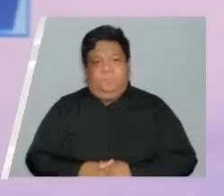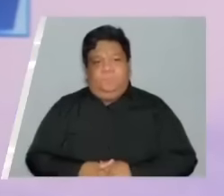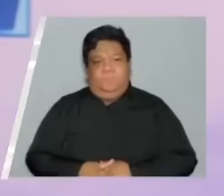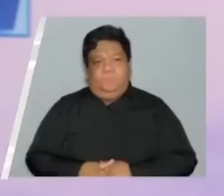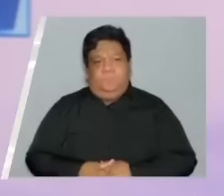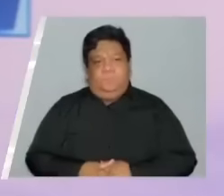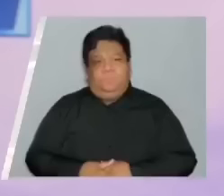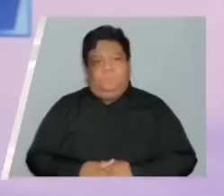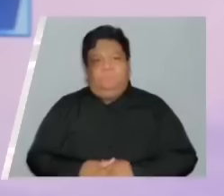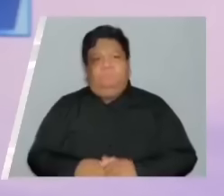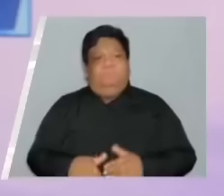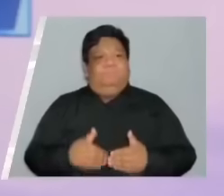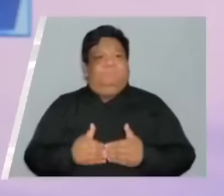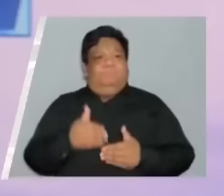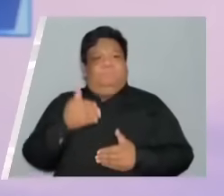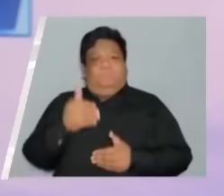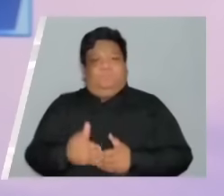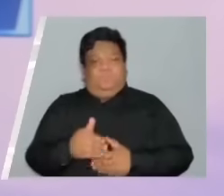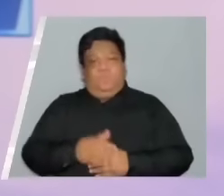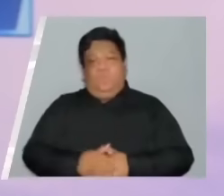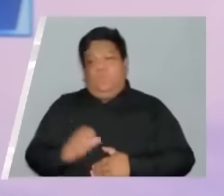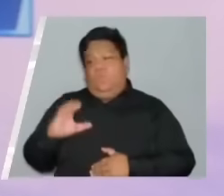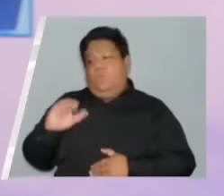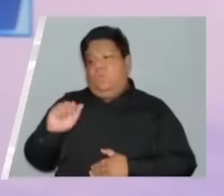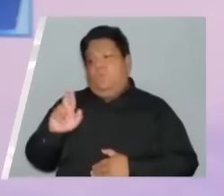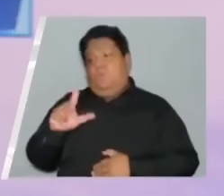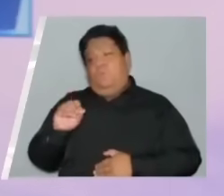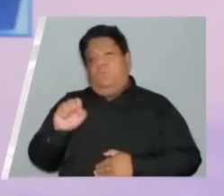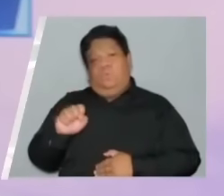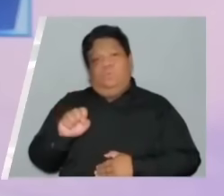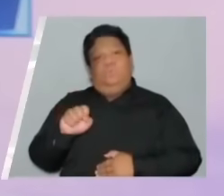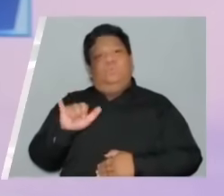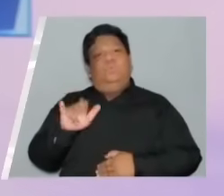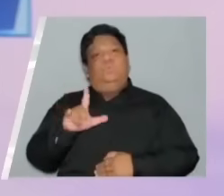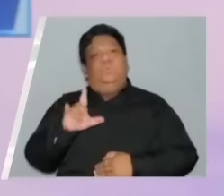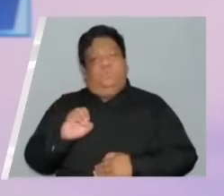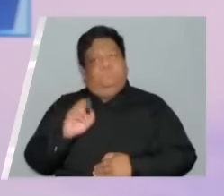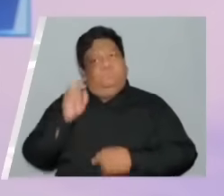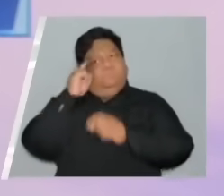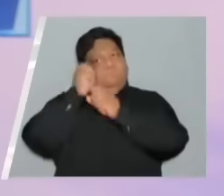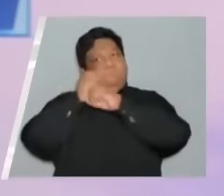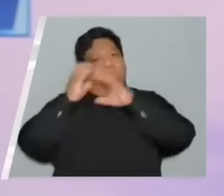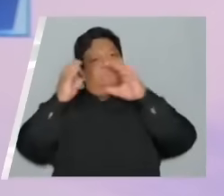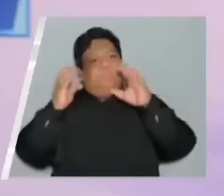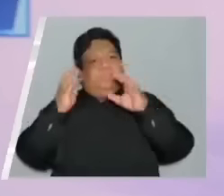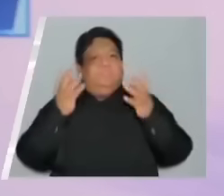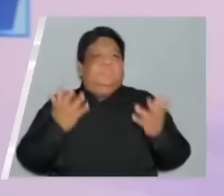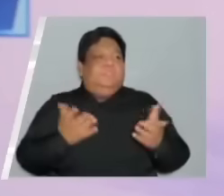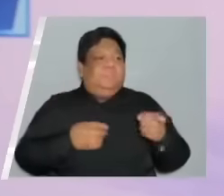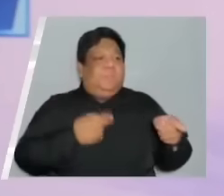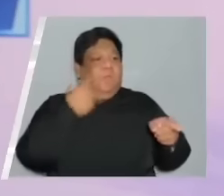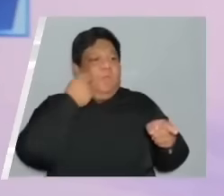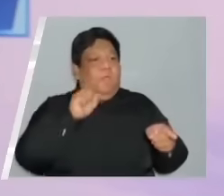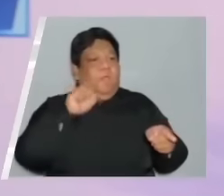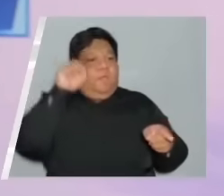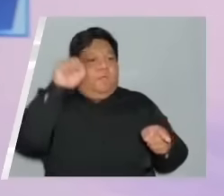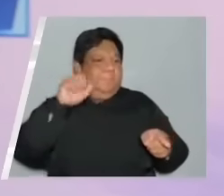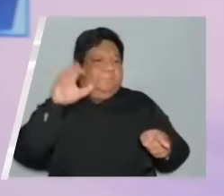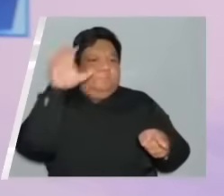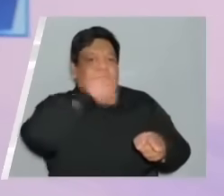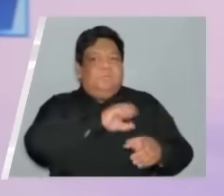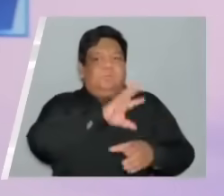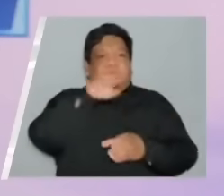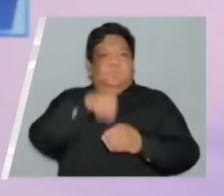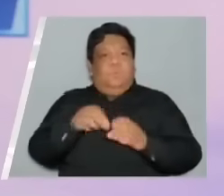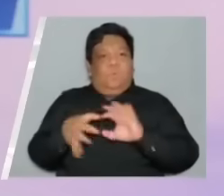Nangako si Carlos Yulo na ibabawi raw ng mga Pinoy Olympian ang pagkabigo ni Heidelin Diaz na mag-qualify sa Paris Olympics. Bago ang